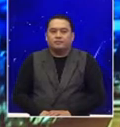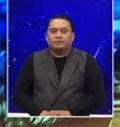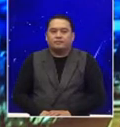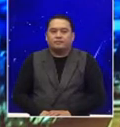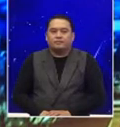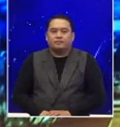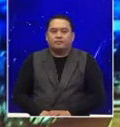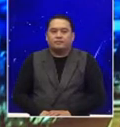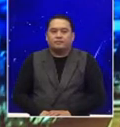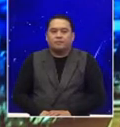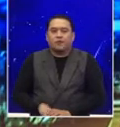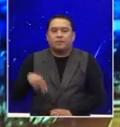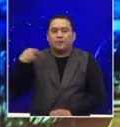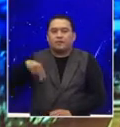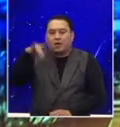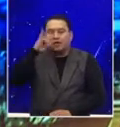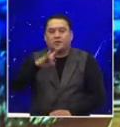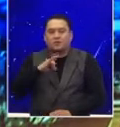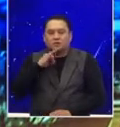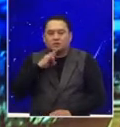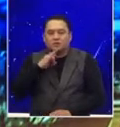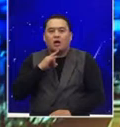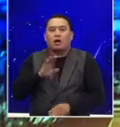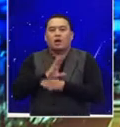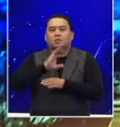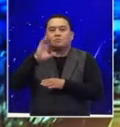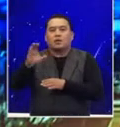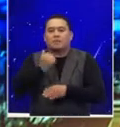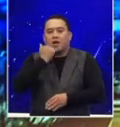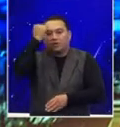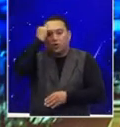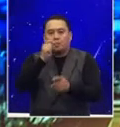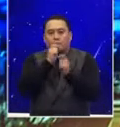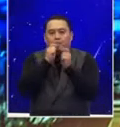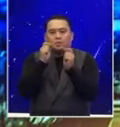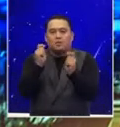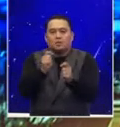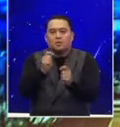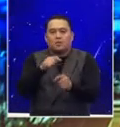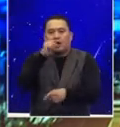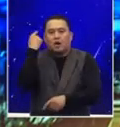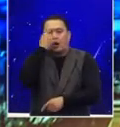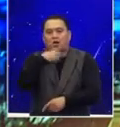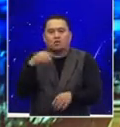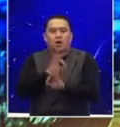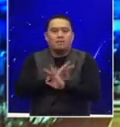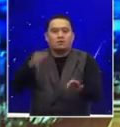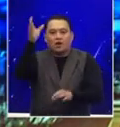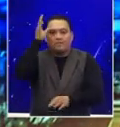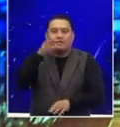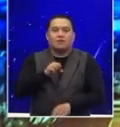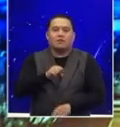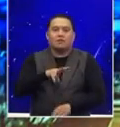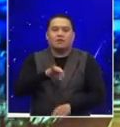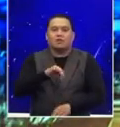По труду и награда. Президент Казахстана Касым-Жомарт Токаев отправил благодарственное письмо отличнику образования страны